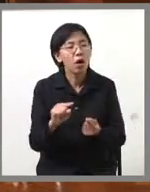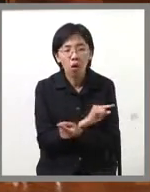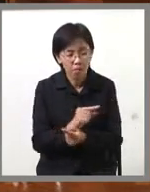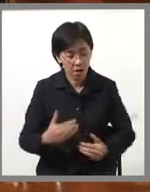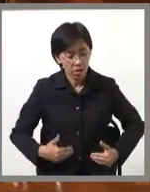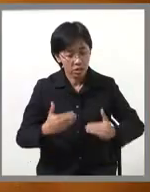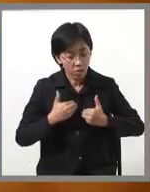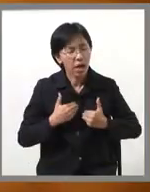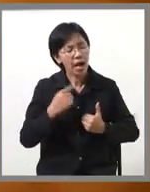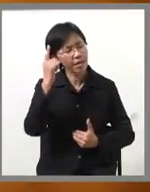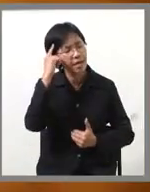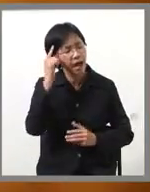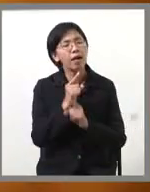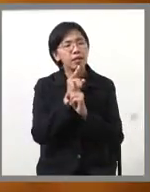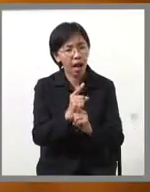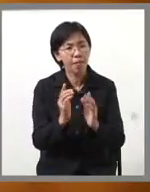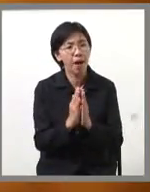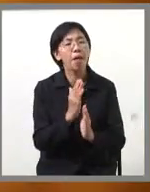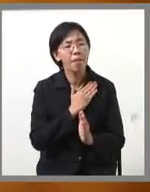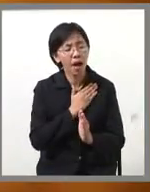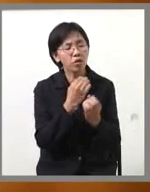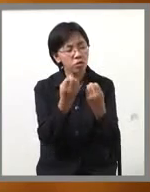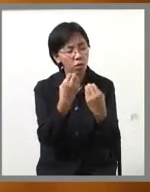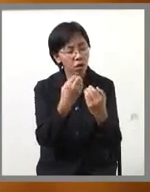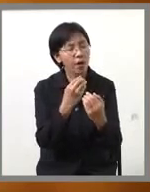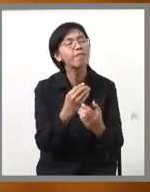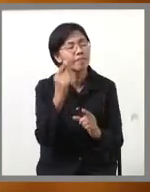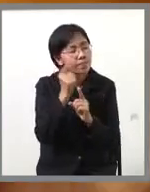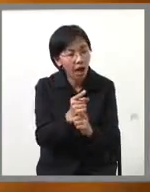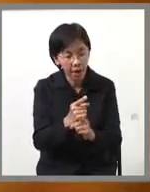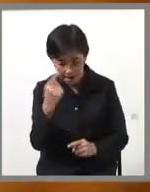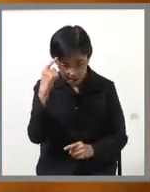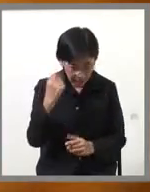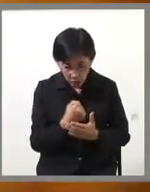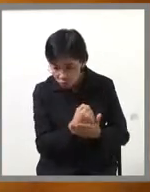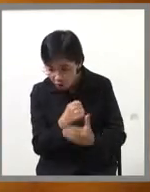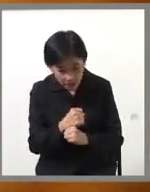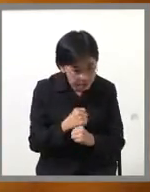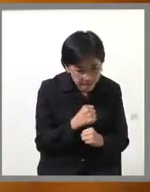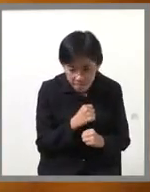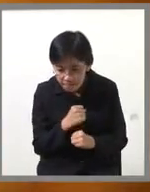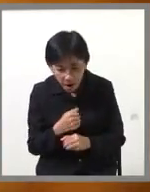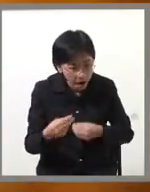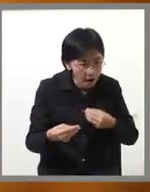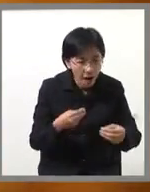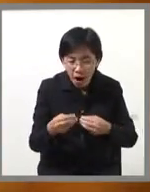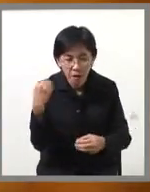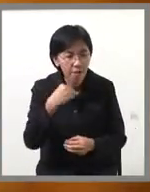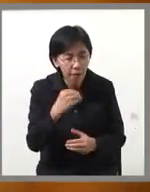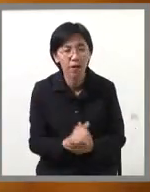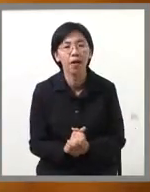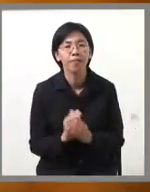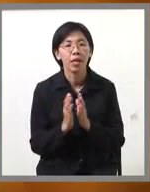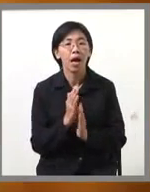ตามหลวงพ่อเท่าที่จะมีสติระลึกขึ้นได้มีเท่าไหร่เราก็ทำเลยก็ทำเรื่อยๆๆๆมาก็ถือว่าหลวง